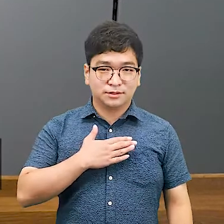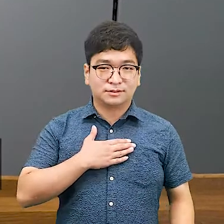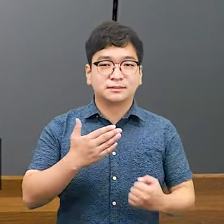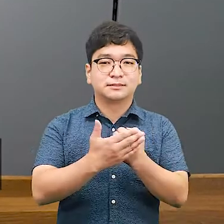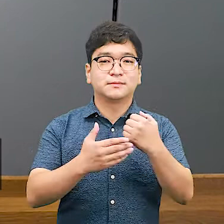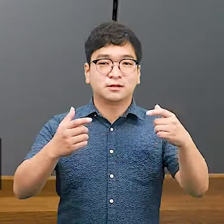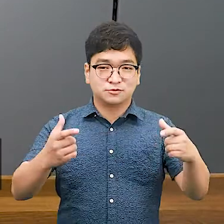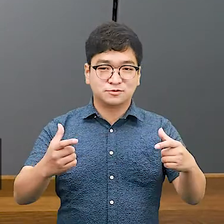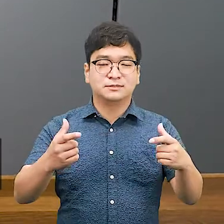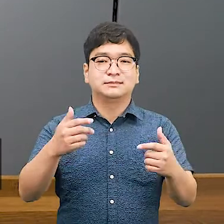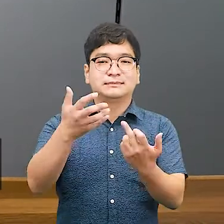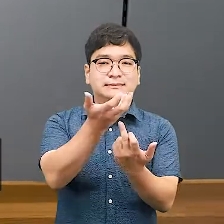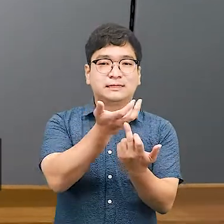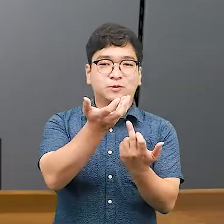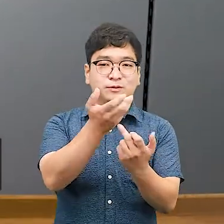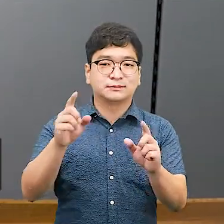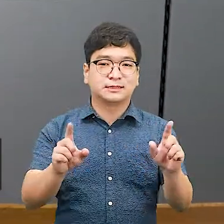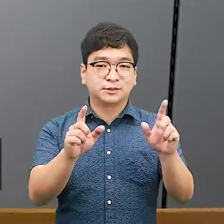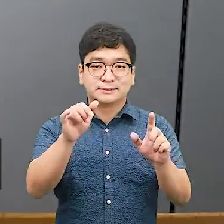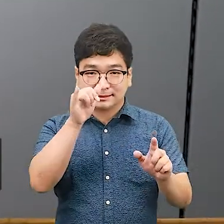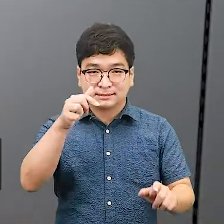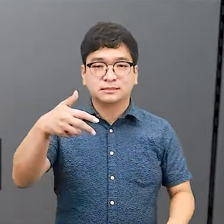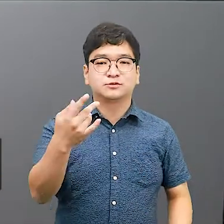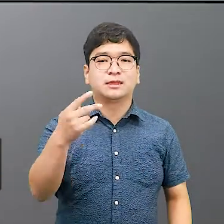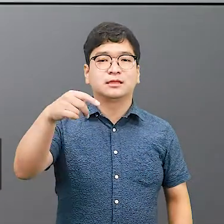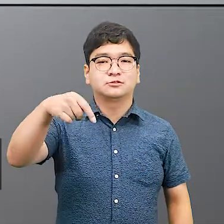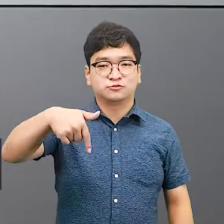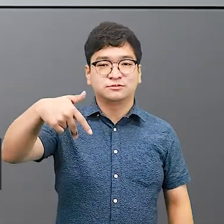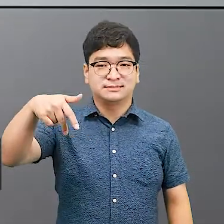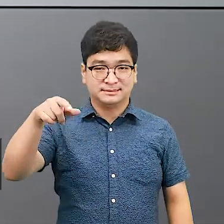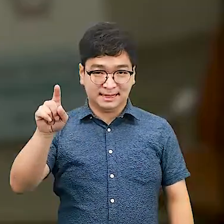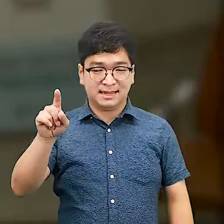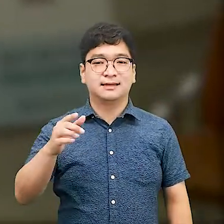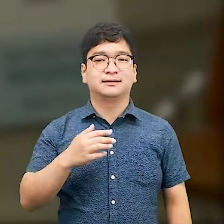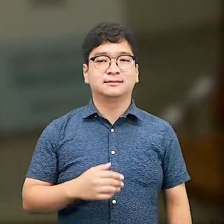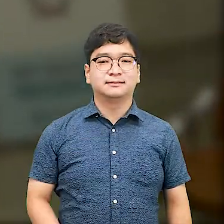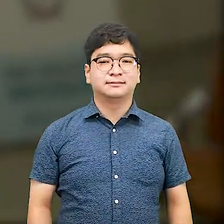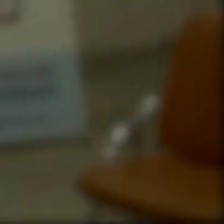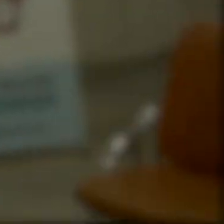저는 은평구 증산동에 살고 있는 최숙자라고 합니다.